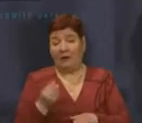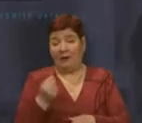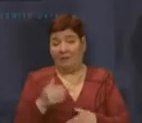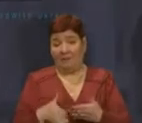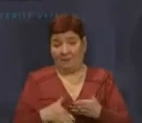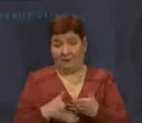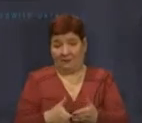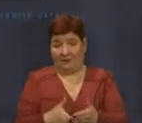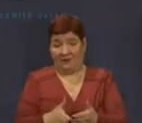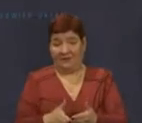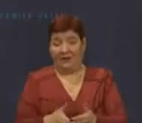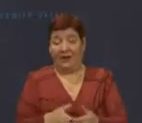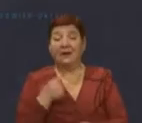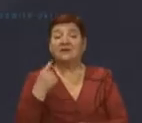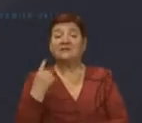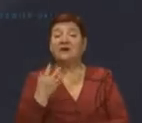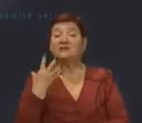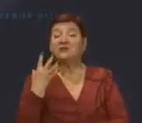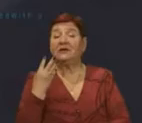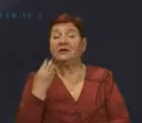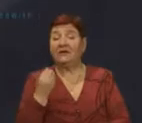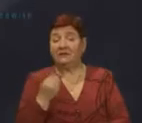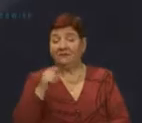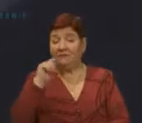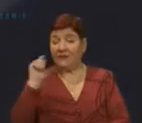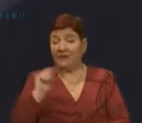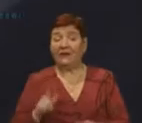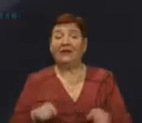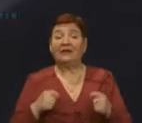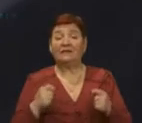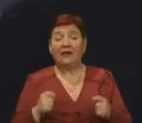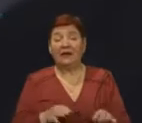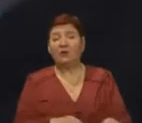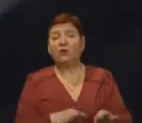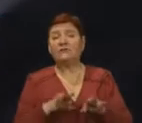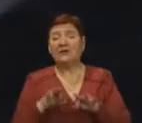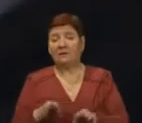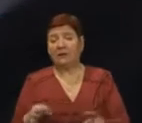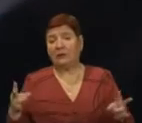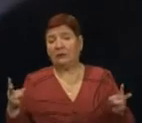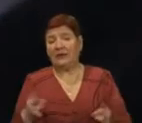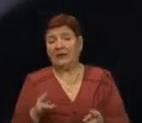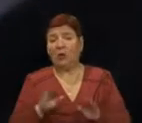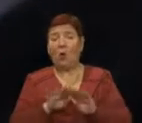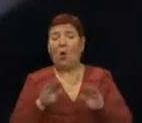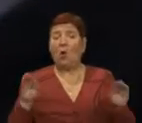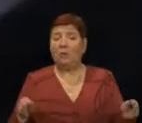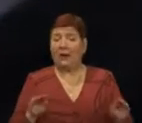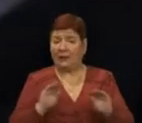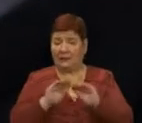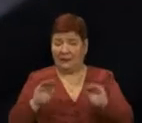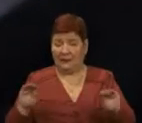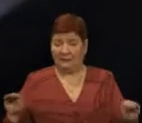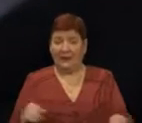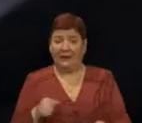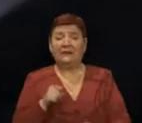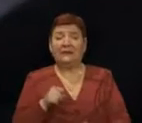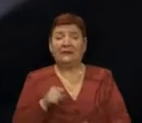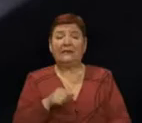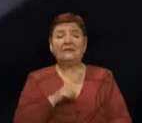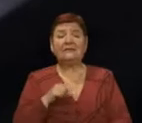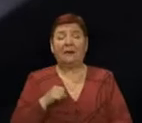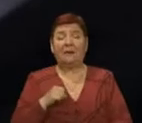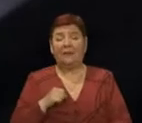вона буквально з перших днів війни надавалася в вигляді доставки необхідного обладнання і тих же